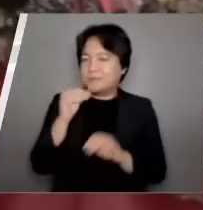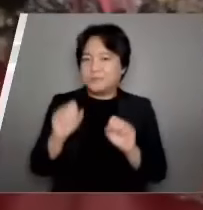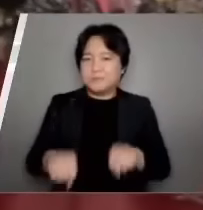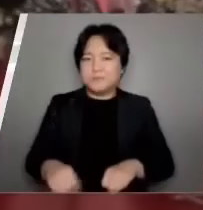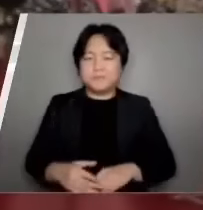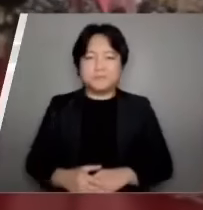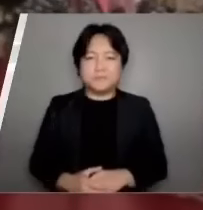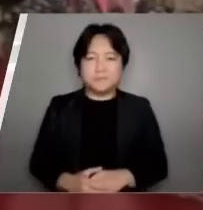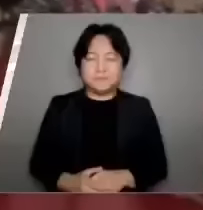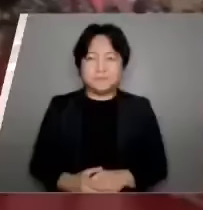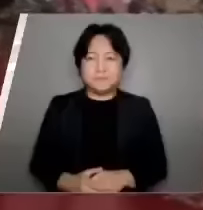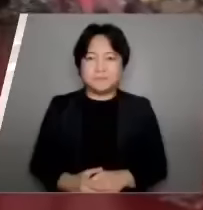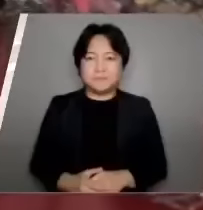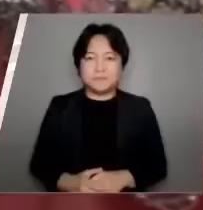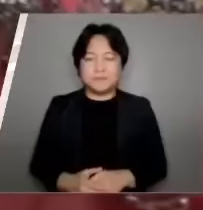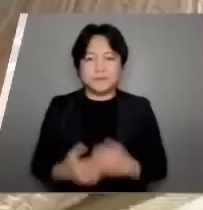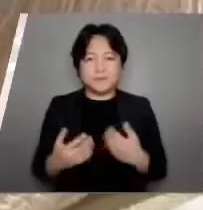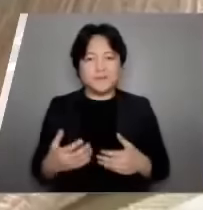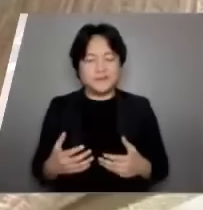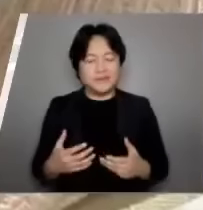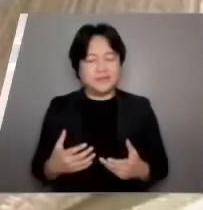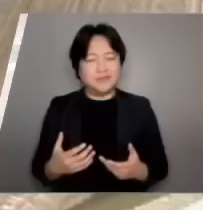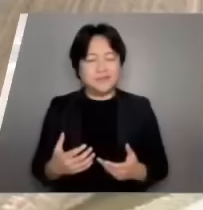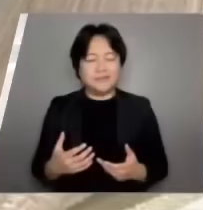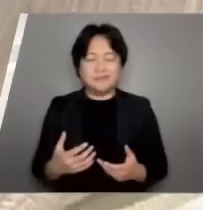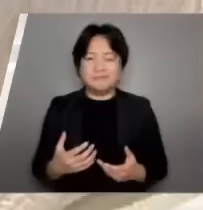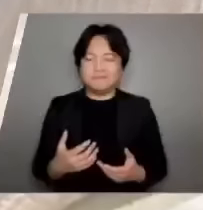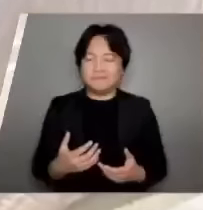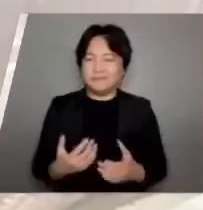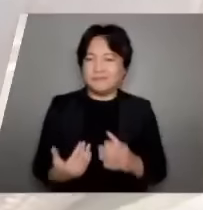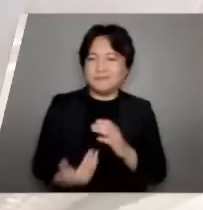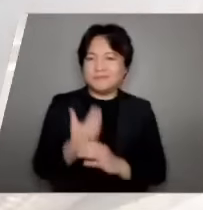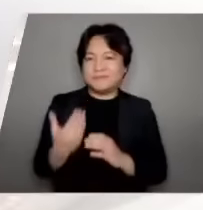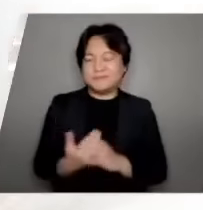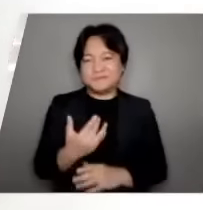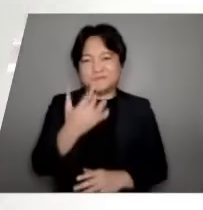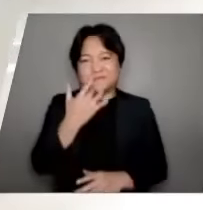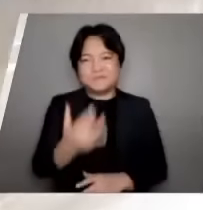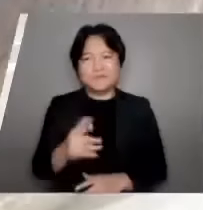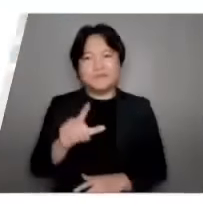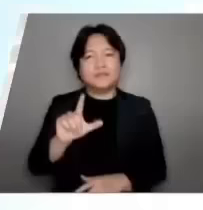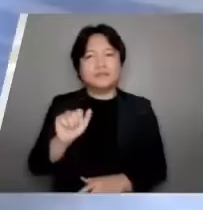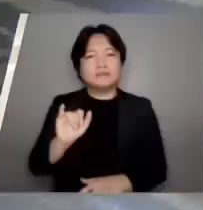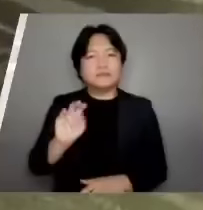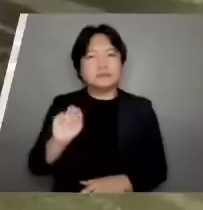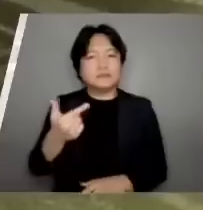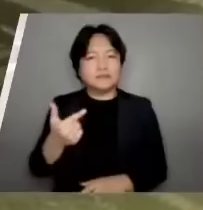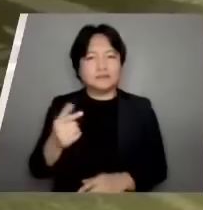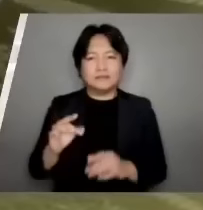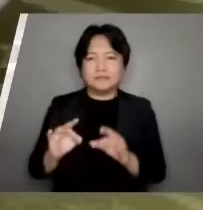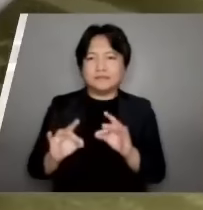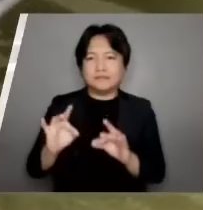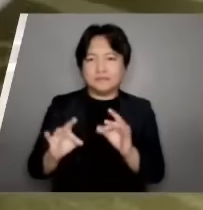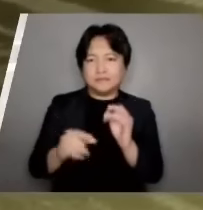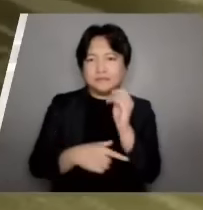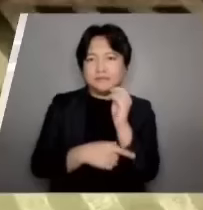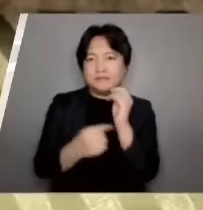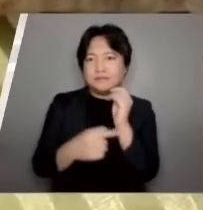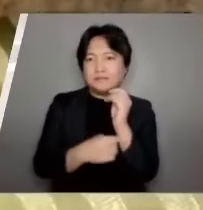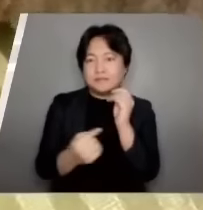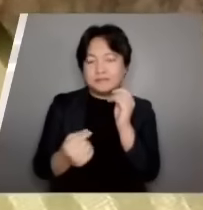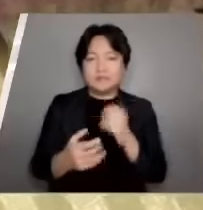Iyak, craving satisfied ka talaga sa sarap ng Pinoy dish na laing. Pero ang main star talaga ng